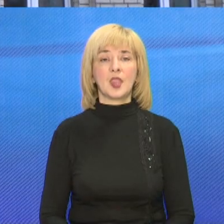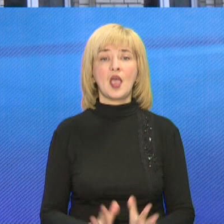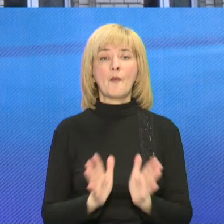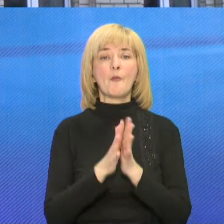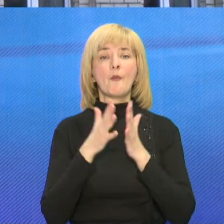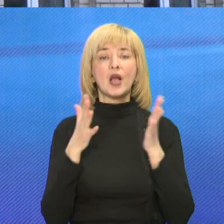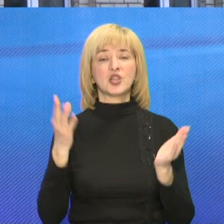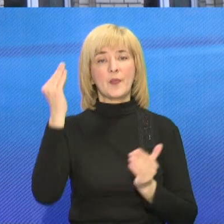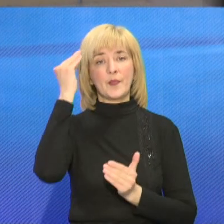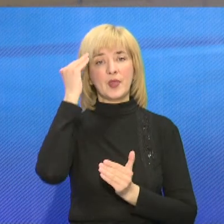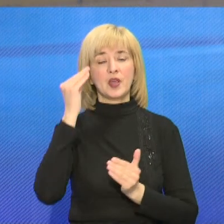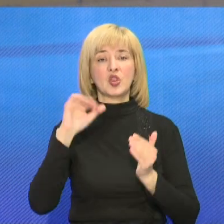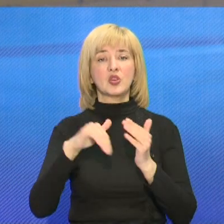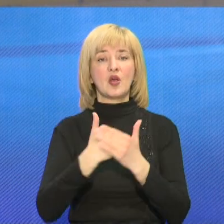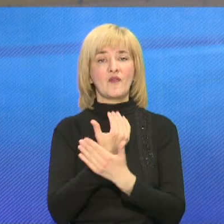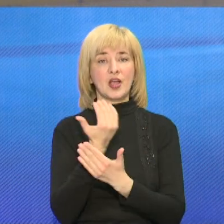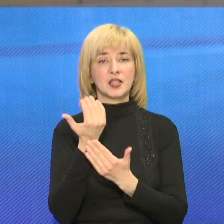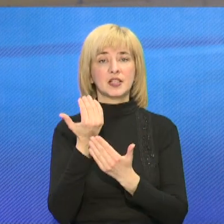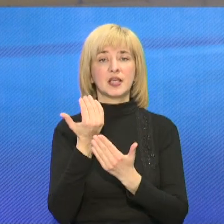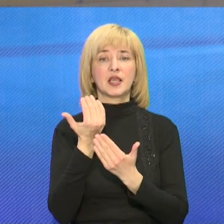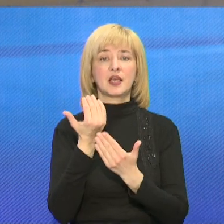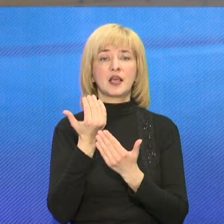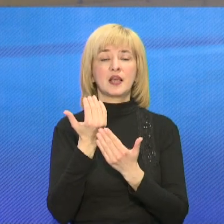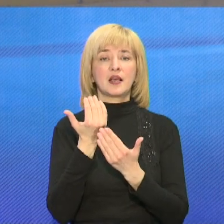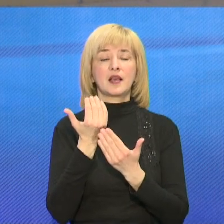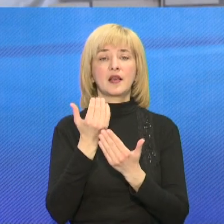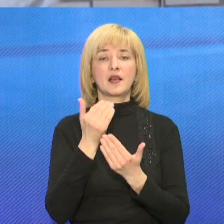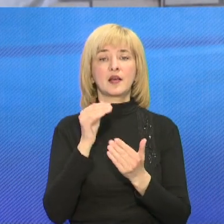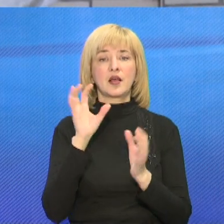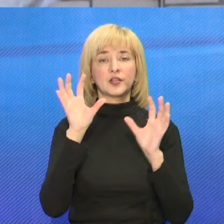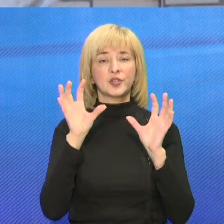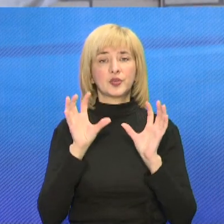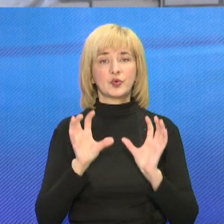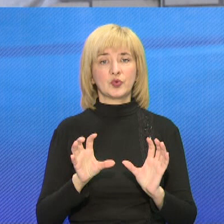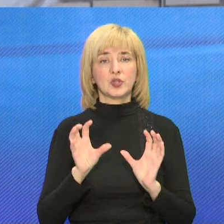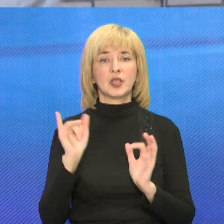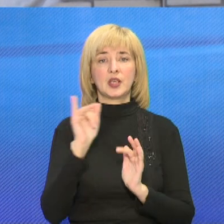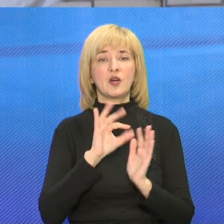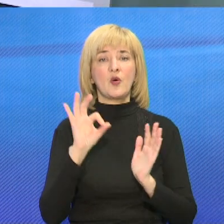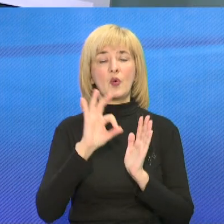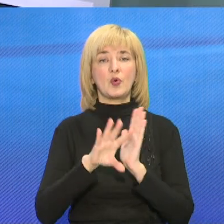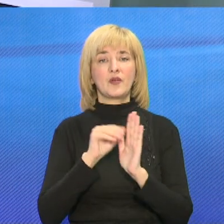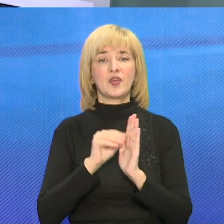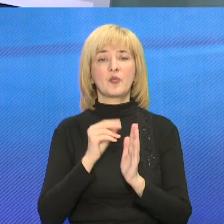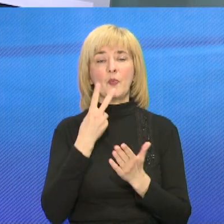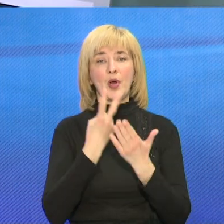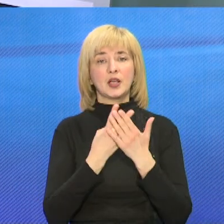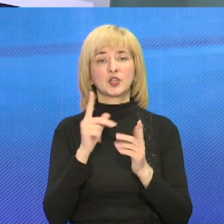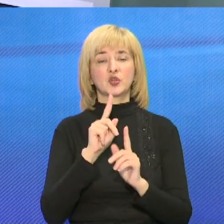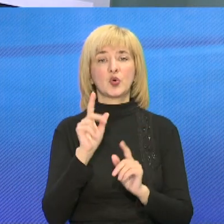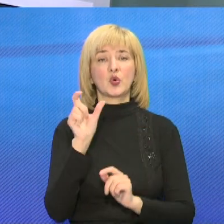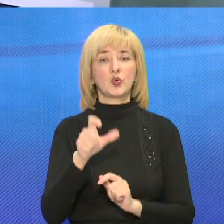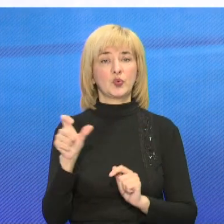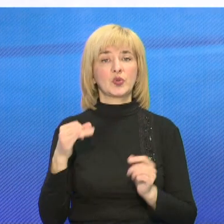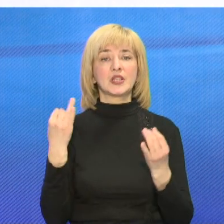Масштабнае меркаванне новаций Конституции и маючага отбыться референдума продемонстрировало, что белорусы як николи зацікаўлены во уделе у